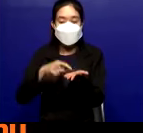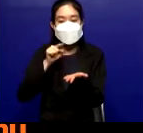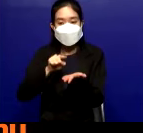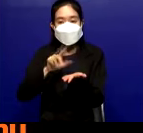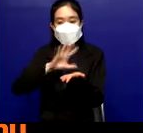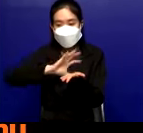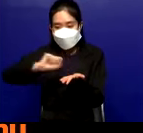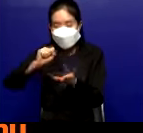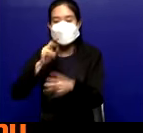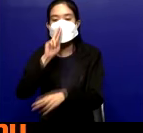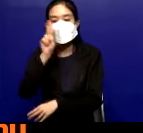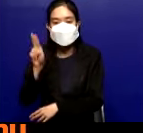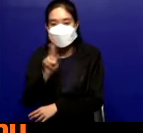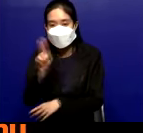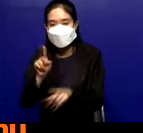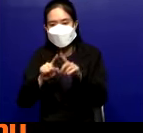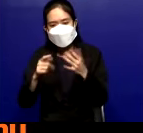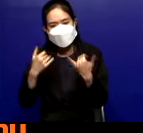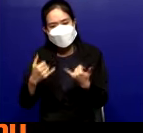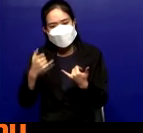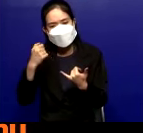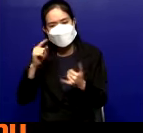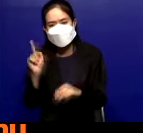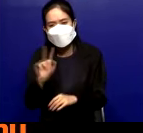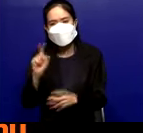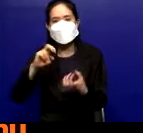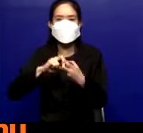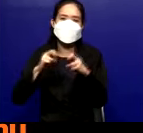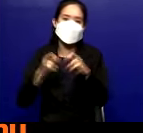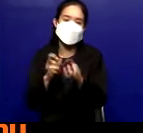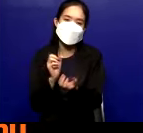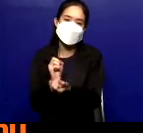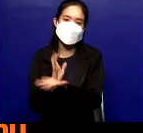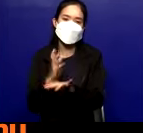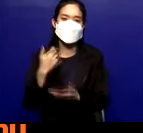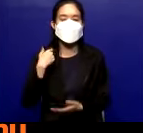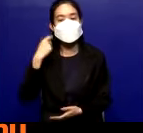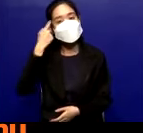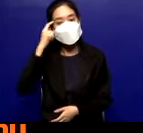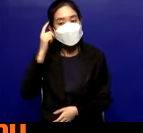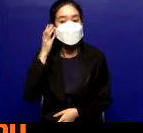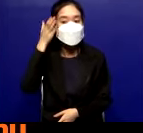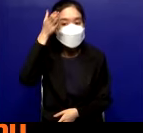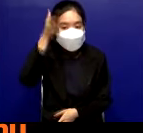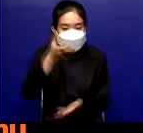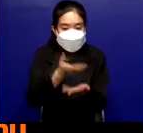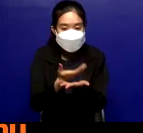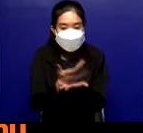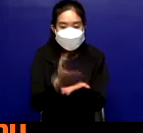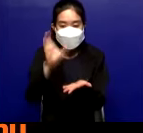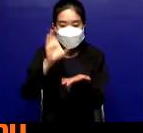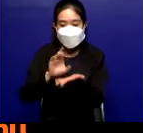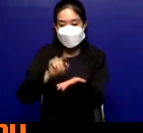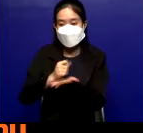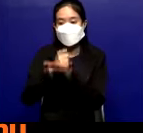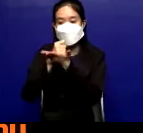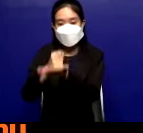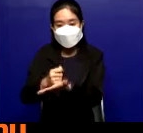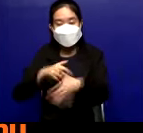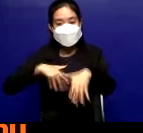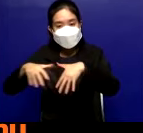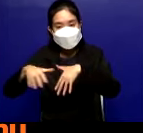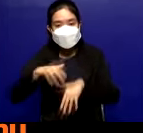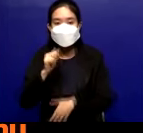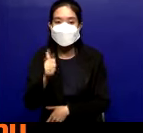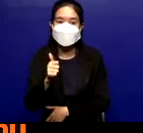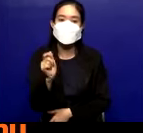ยมาแล้วถึง4รอบด้วยกันค่ะทำให้กองทุนประกันสังคมจัดเก็บเงินสมทบได้ลดลงถึง 88,000 บ